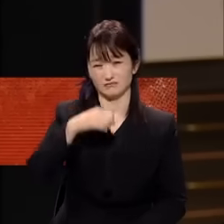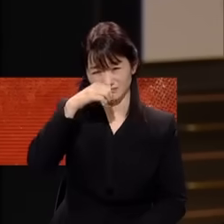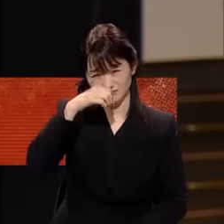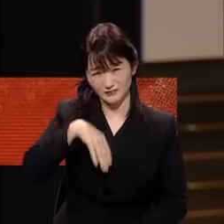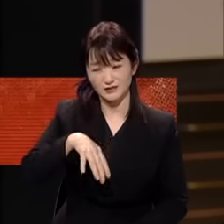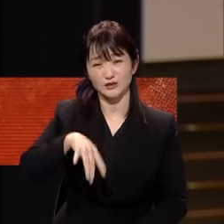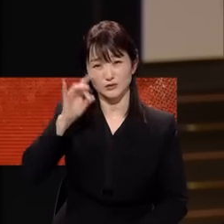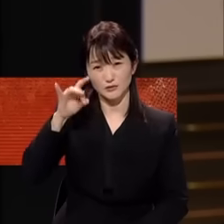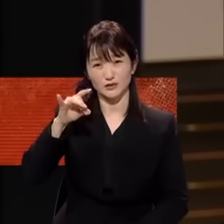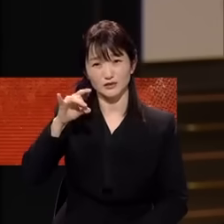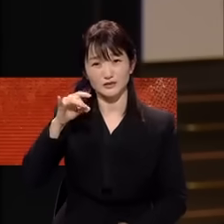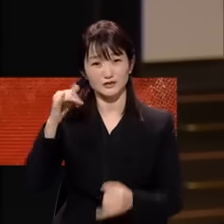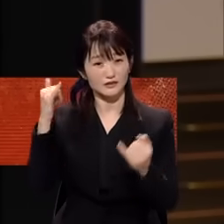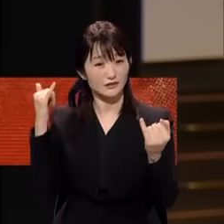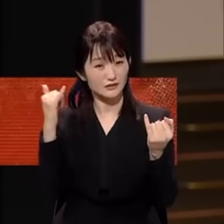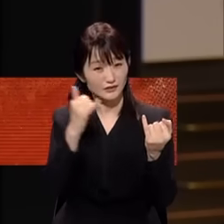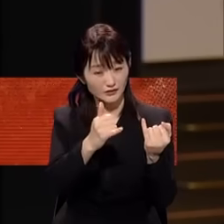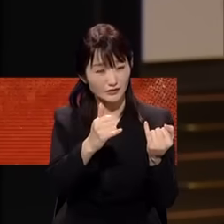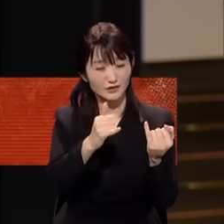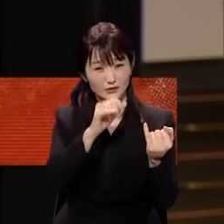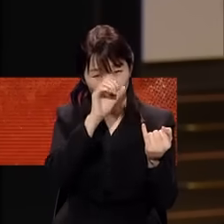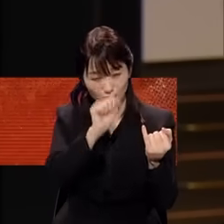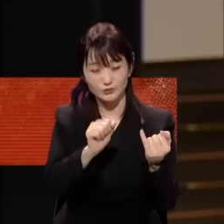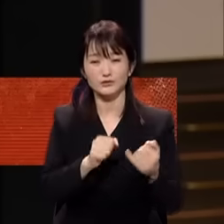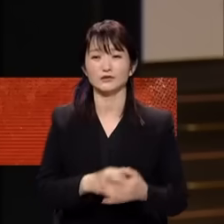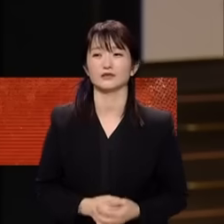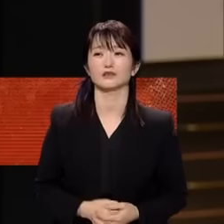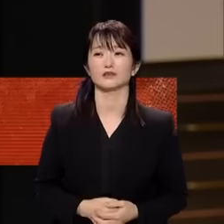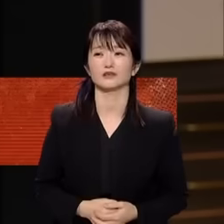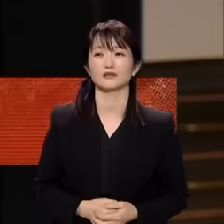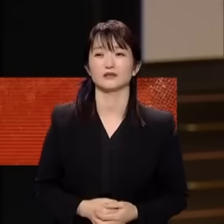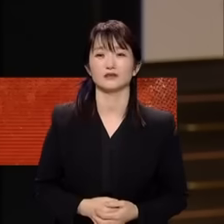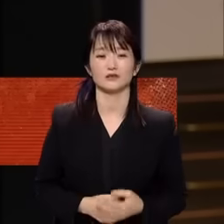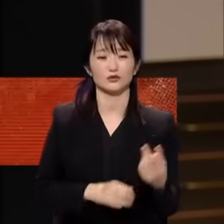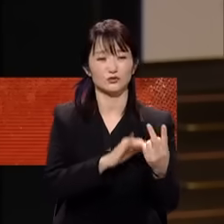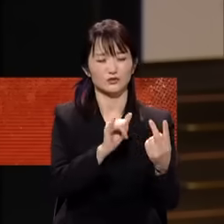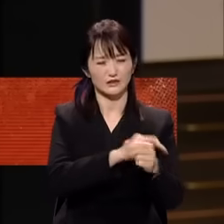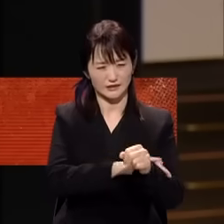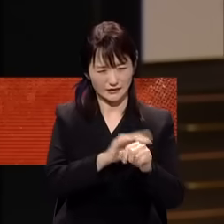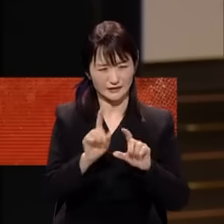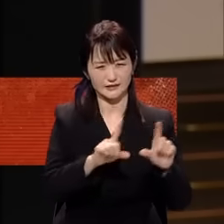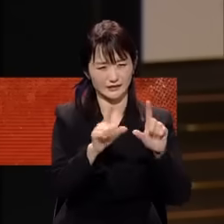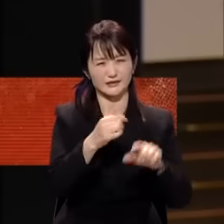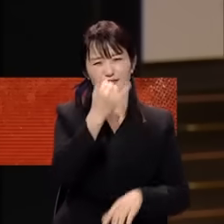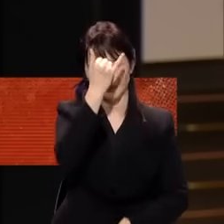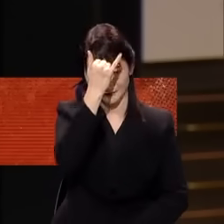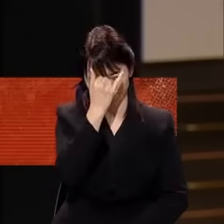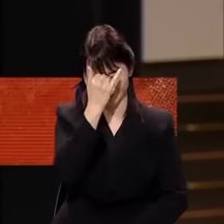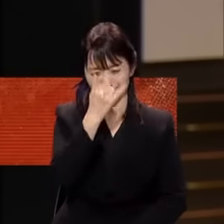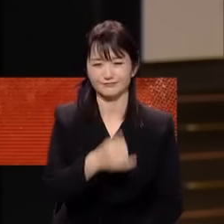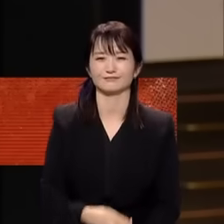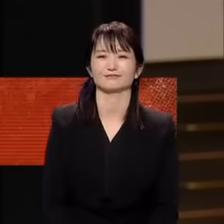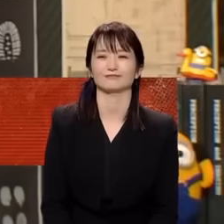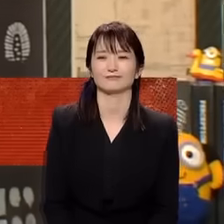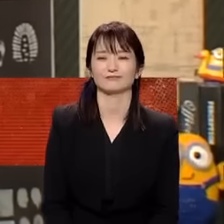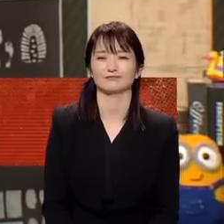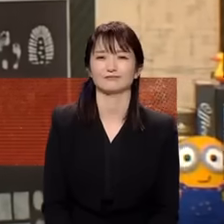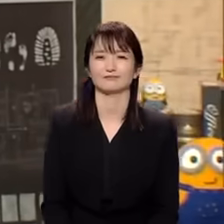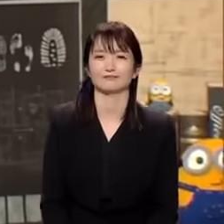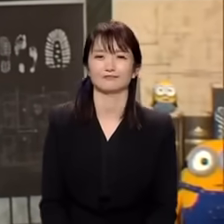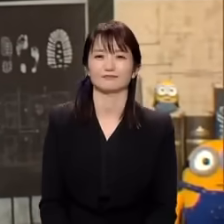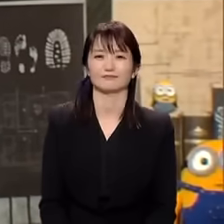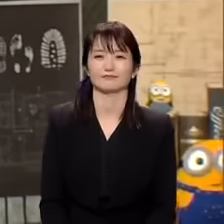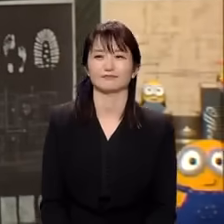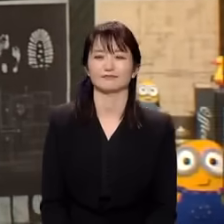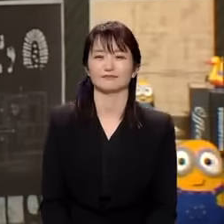먼저 인사해줘도 되지 않나요라고 하셨고요. 김현희님도 저들끼리 잘 사는 게 효도다라고 하셨습니다. 그렇군요. 알겠습니다.